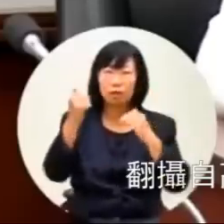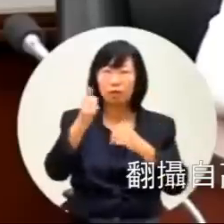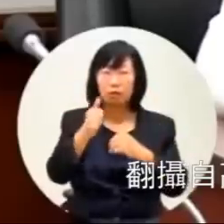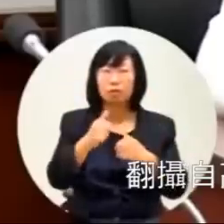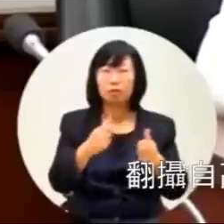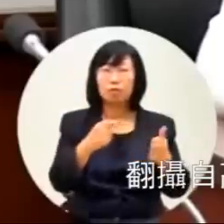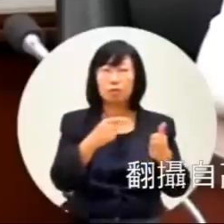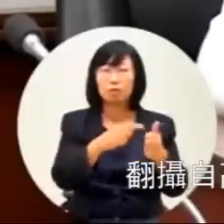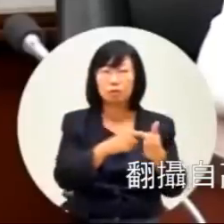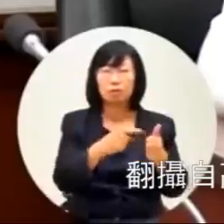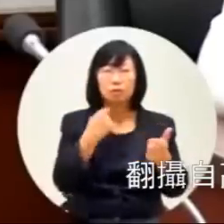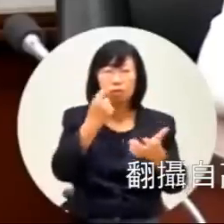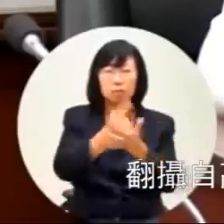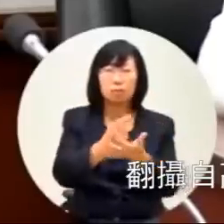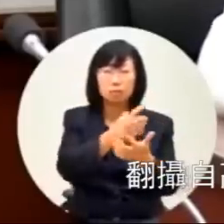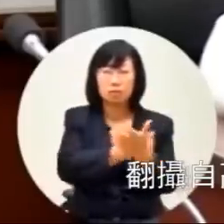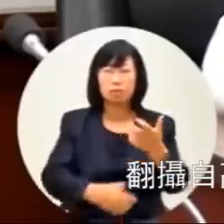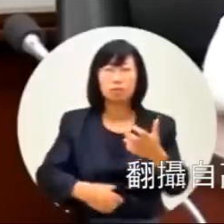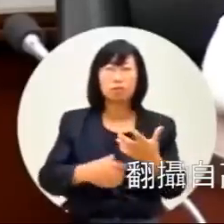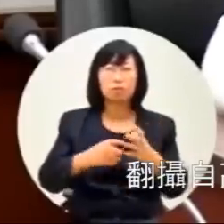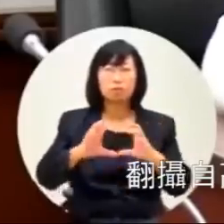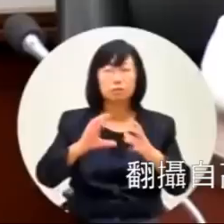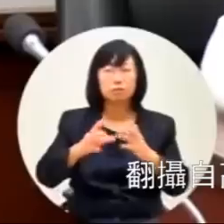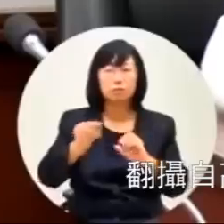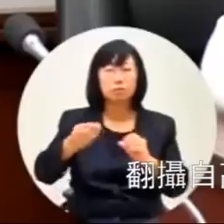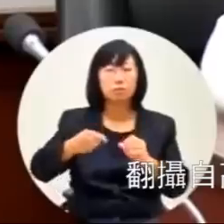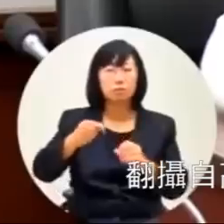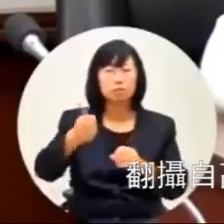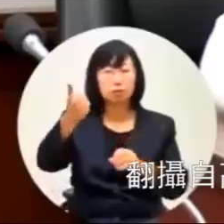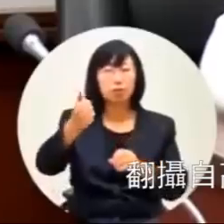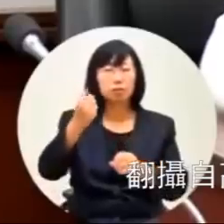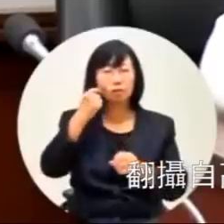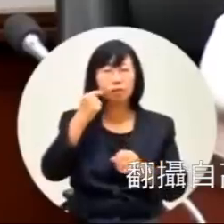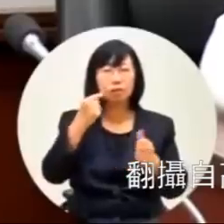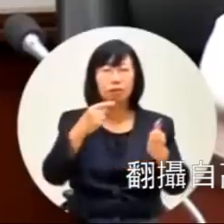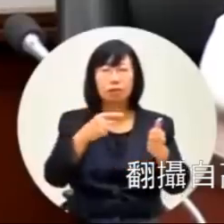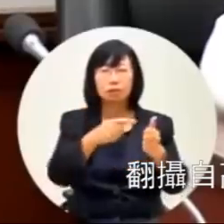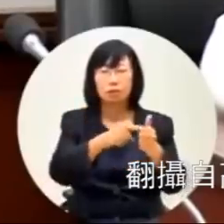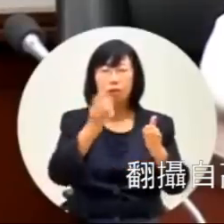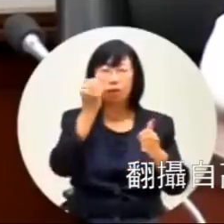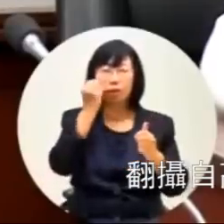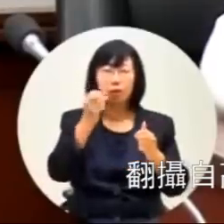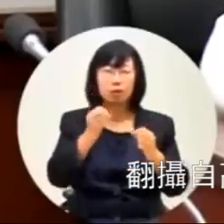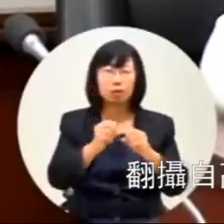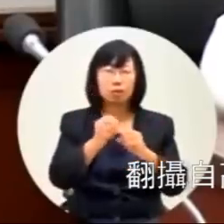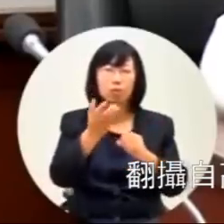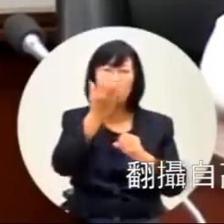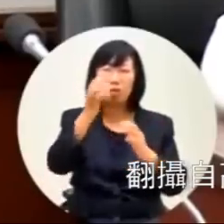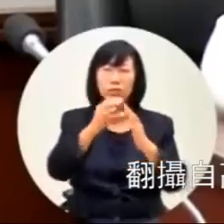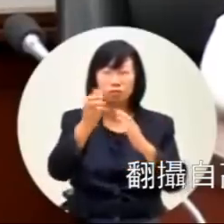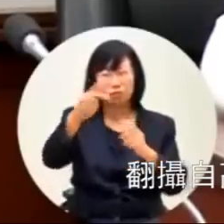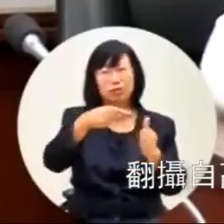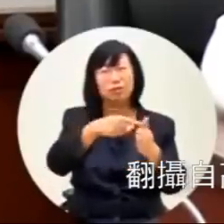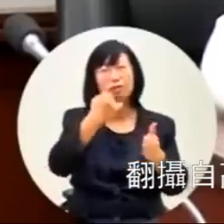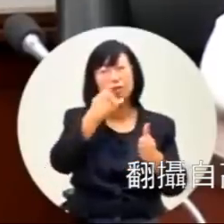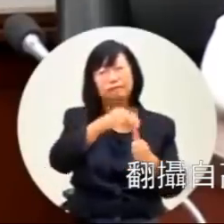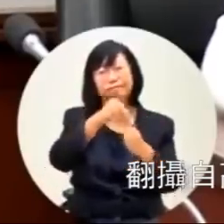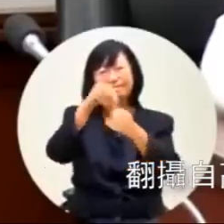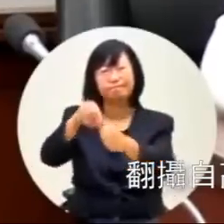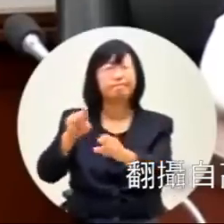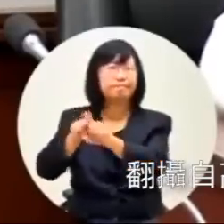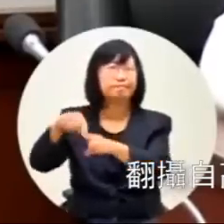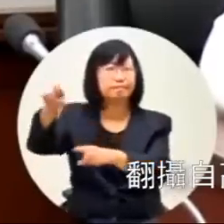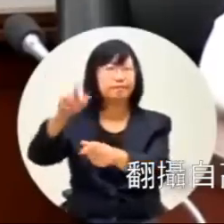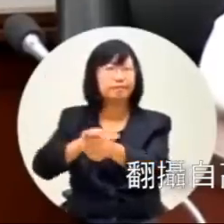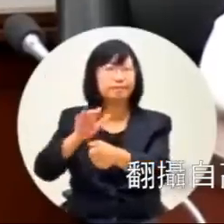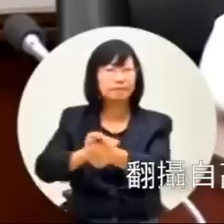好了。我觉得不用他了，或者说我们今天要裁撤一个局处，我们干脆裁掉观光局好了，直接跟新